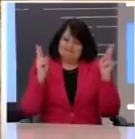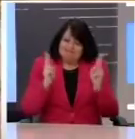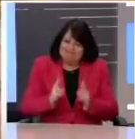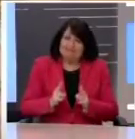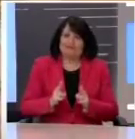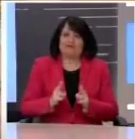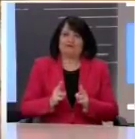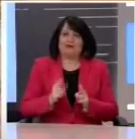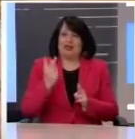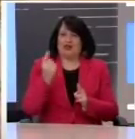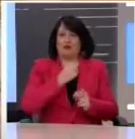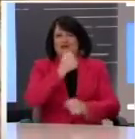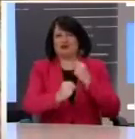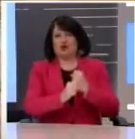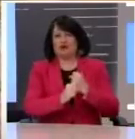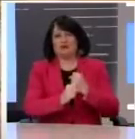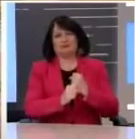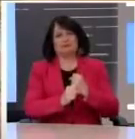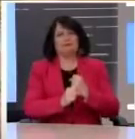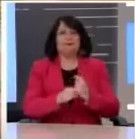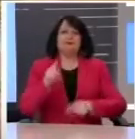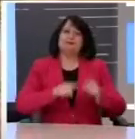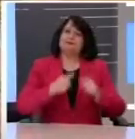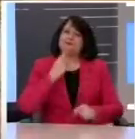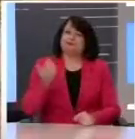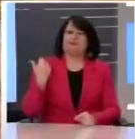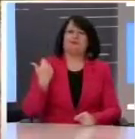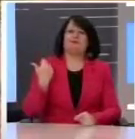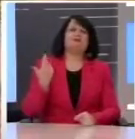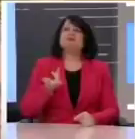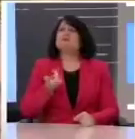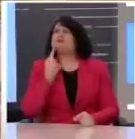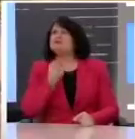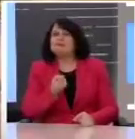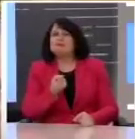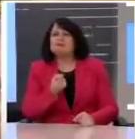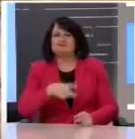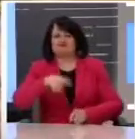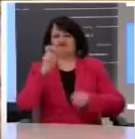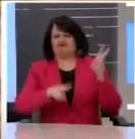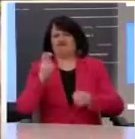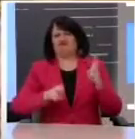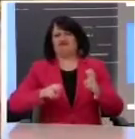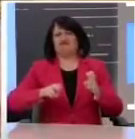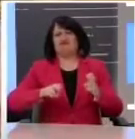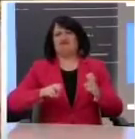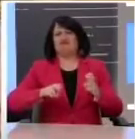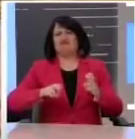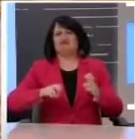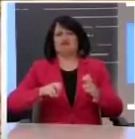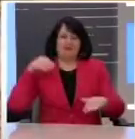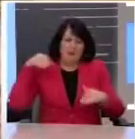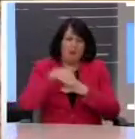Από τότε που αναλάβαμε. Διότι κάποιοι άλλοι πριν είχαν φροντίσει να λαιλατήσουν και να την οδηγήσουν από